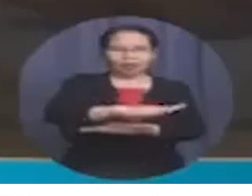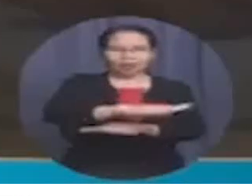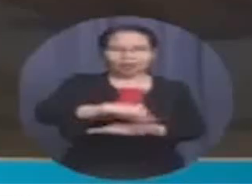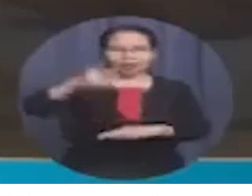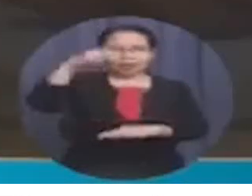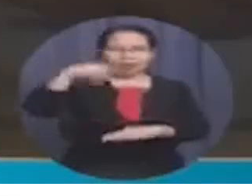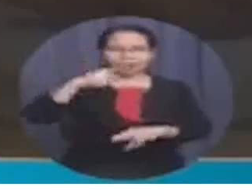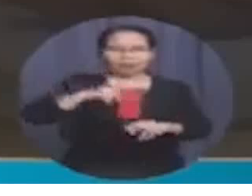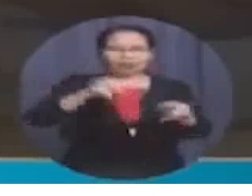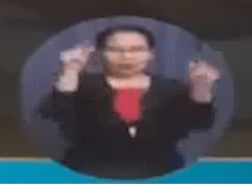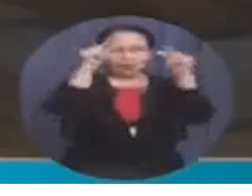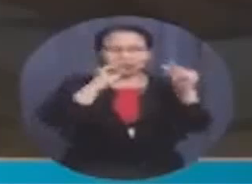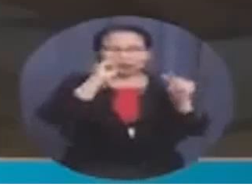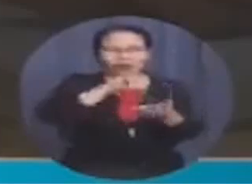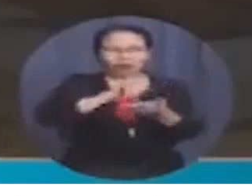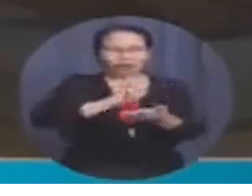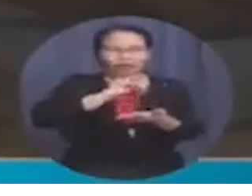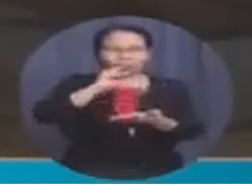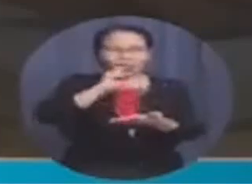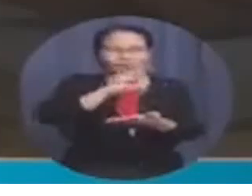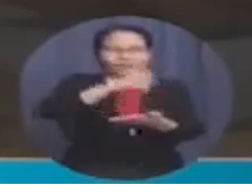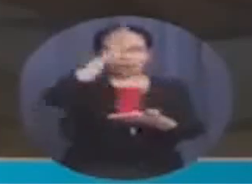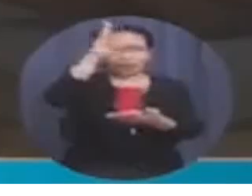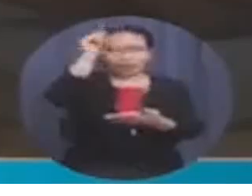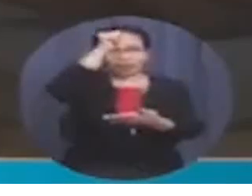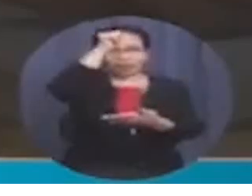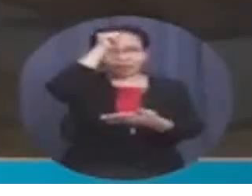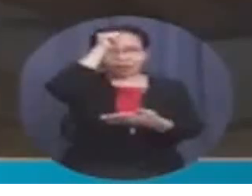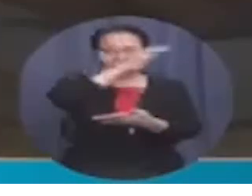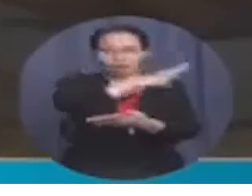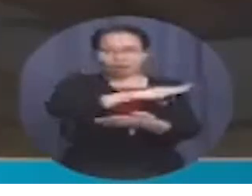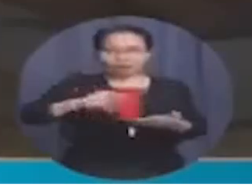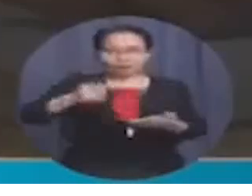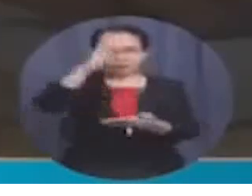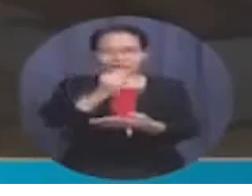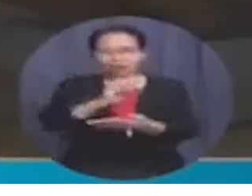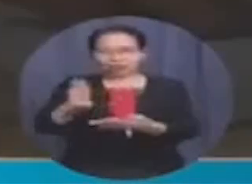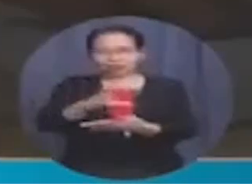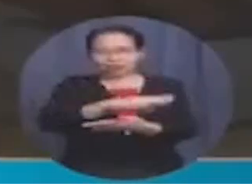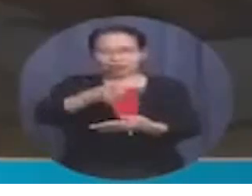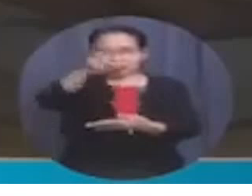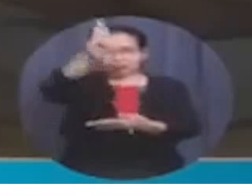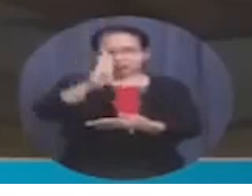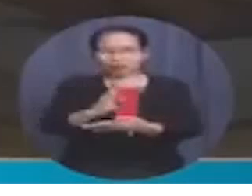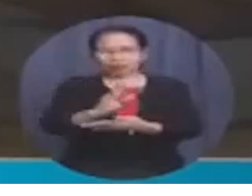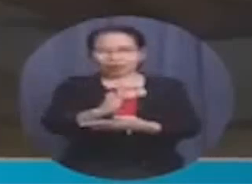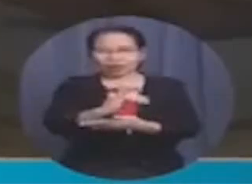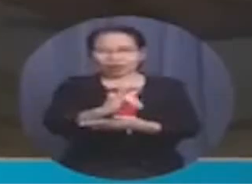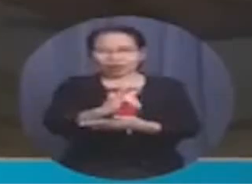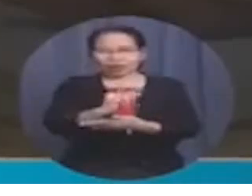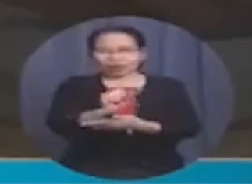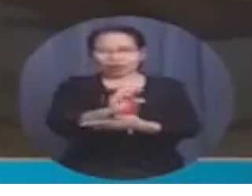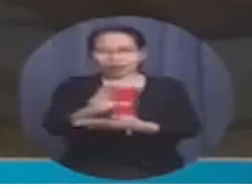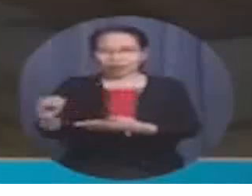Implying that He is the God of Abraham, He is the God of Jacob, He is the God of Isaac, He is the God